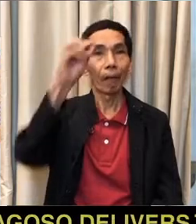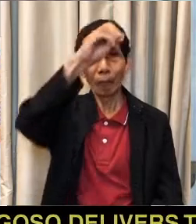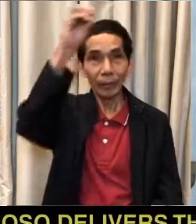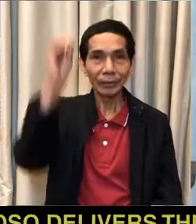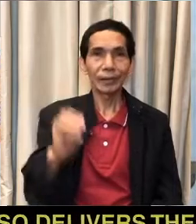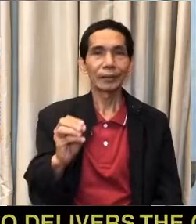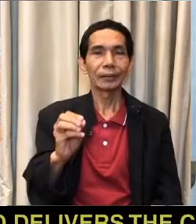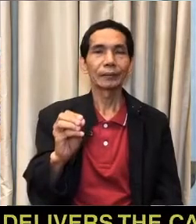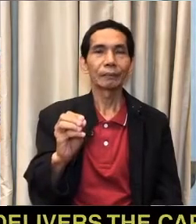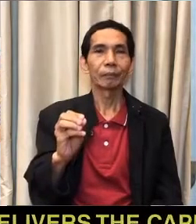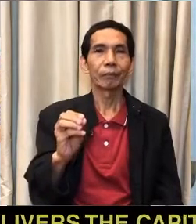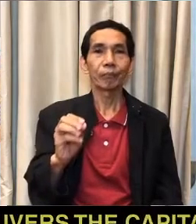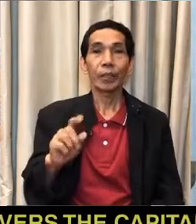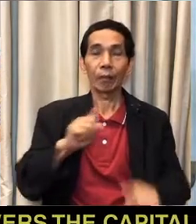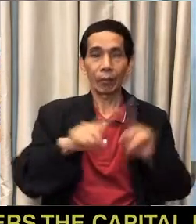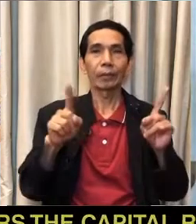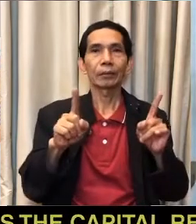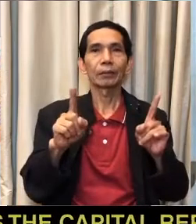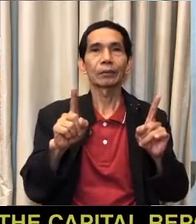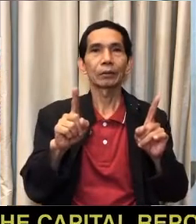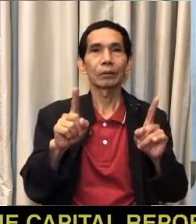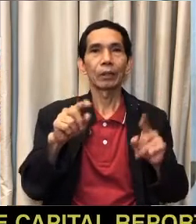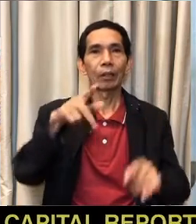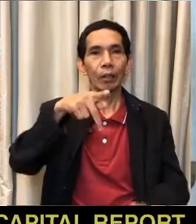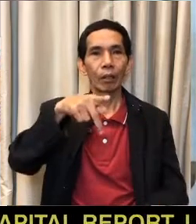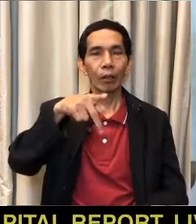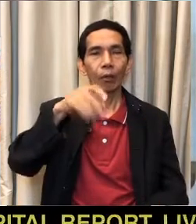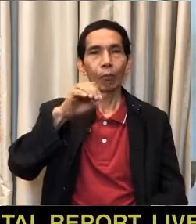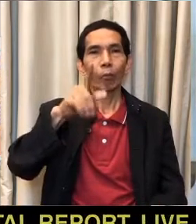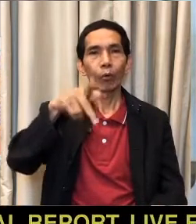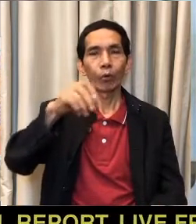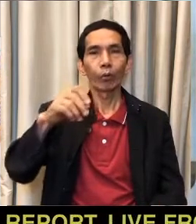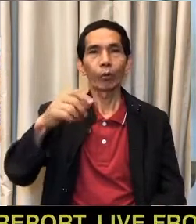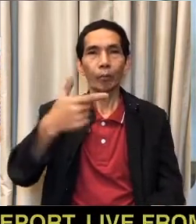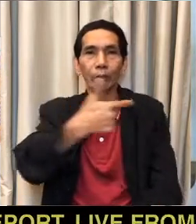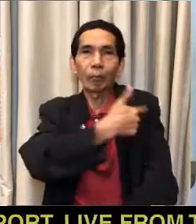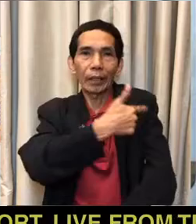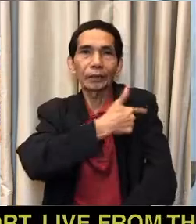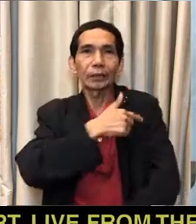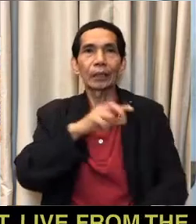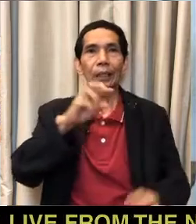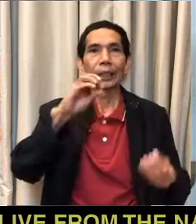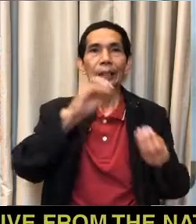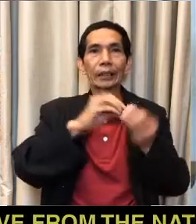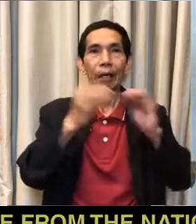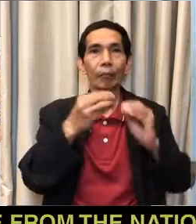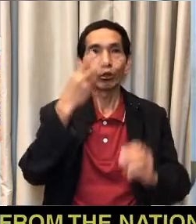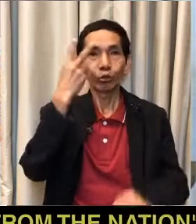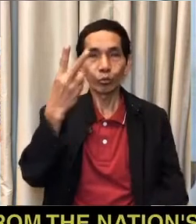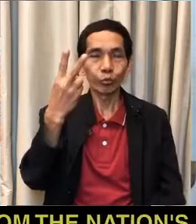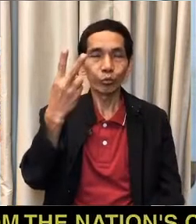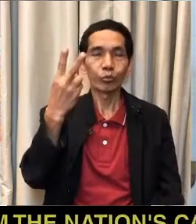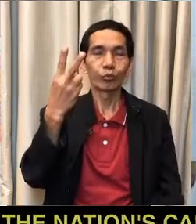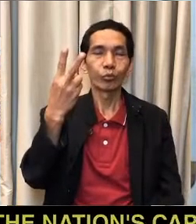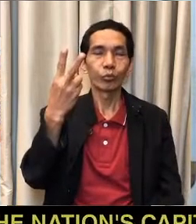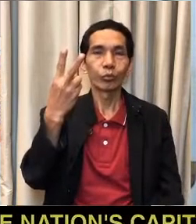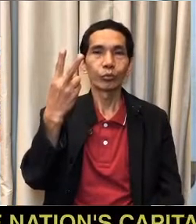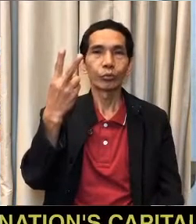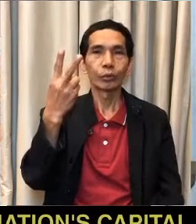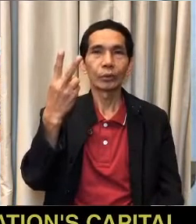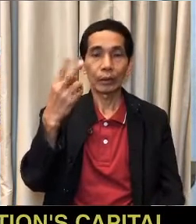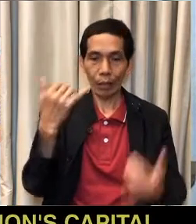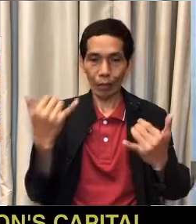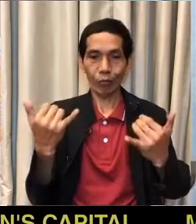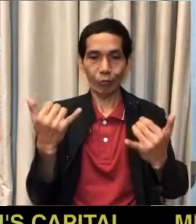99.13%. Oh. Pero ano to? Polio vaccine number? 2. Oh, for yan. Type 2 na polio po. O oh, yan.